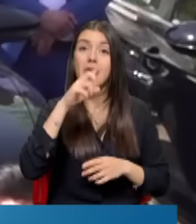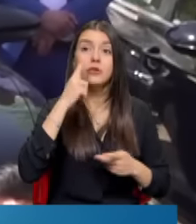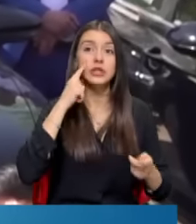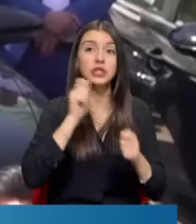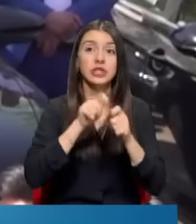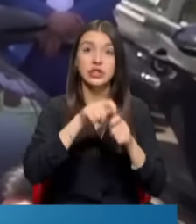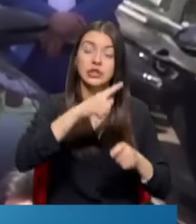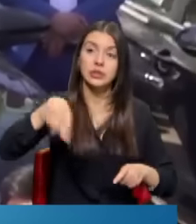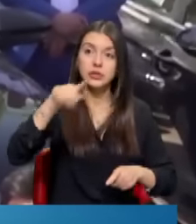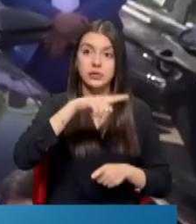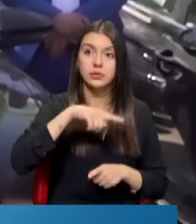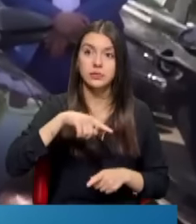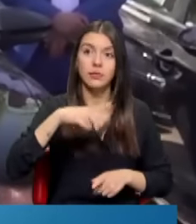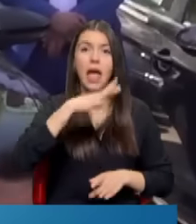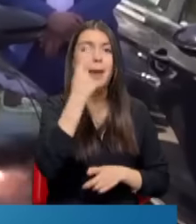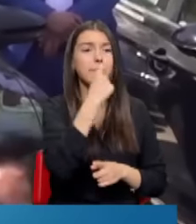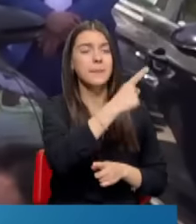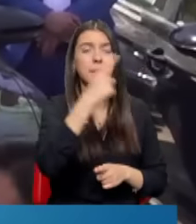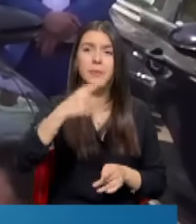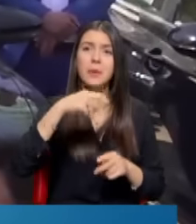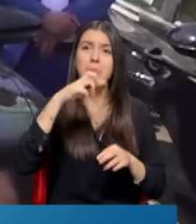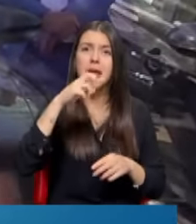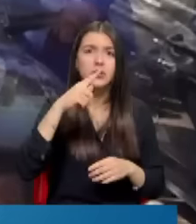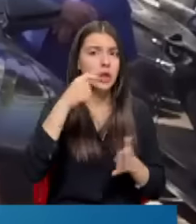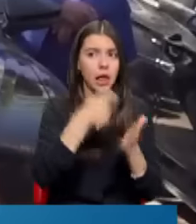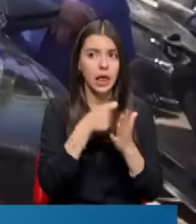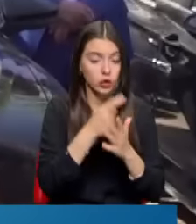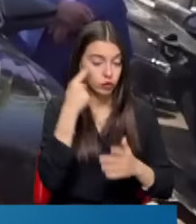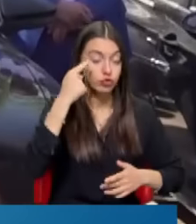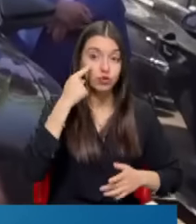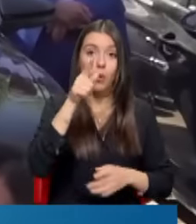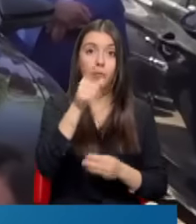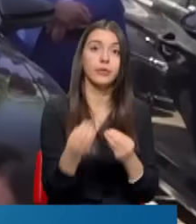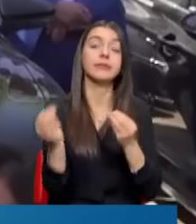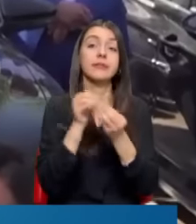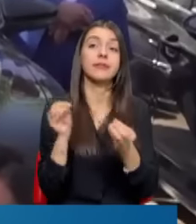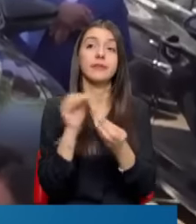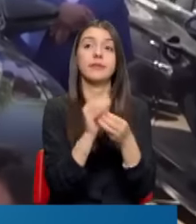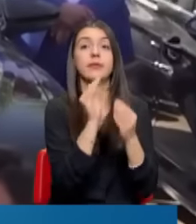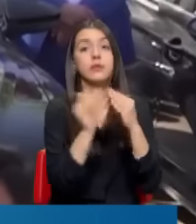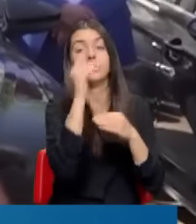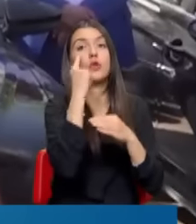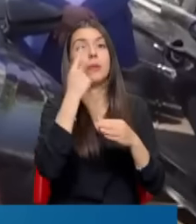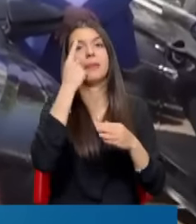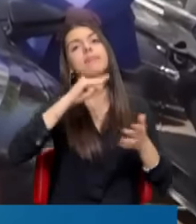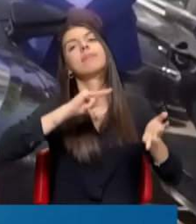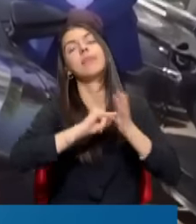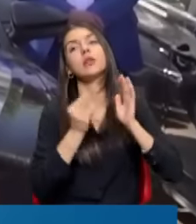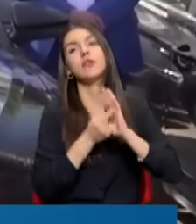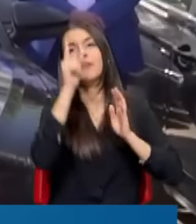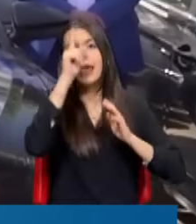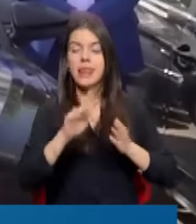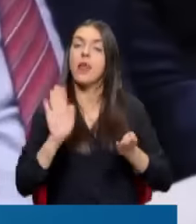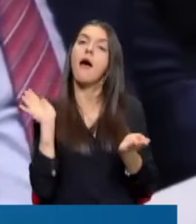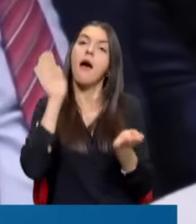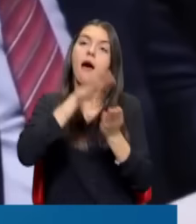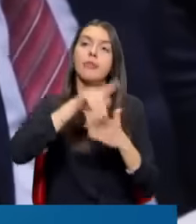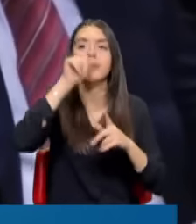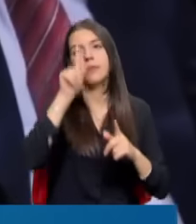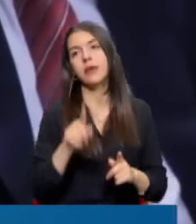anlamında yaklaşık her bir personel maliyeti düşündüğümüzde bunun kat be kat üstüne çıkan bir tasarrufun birinci adımını